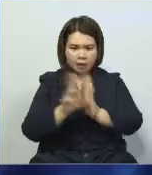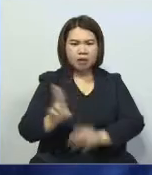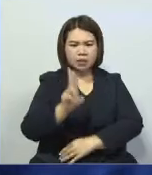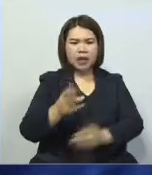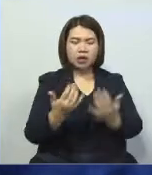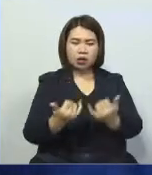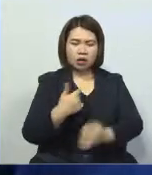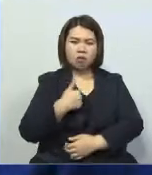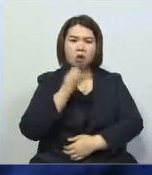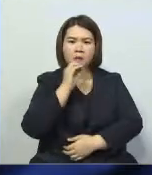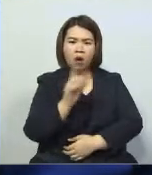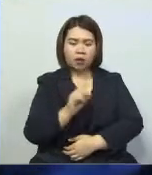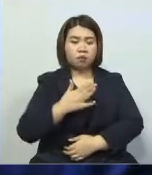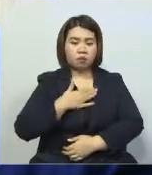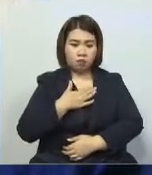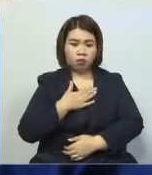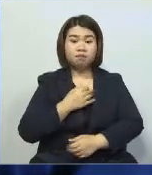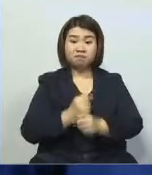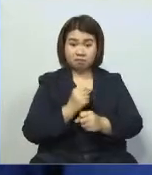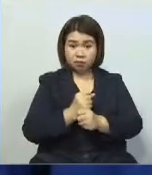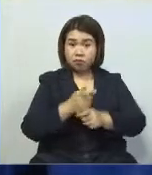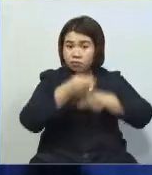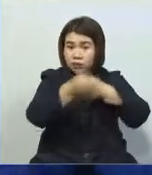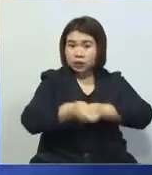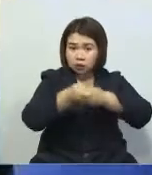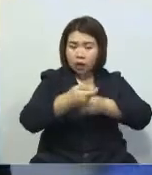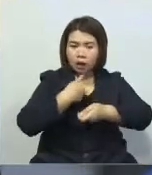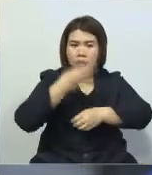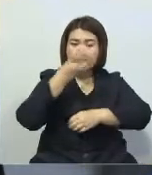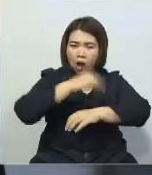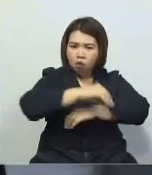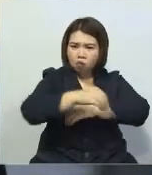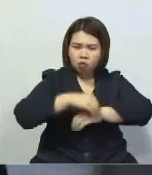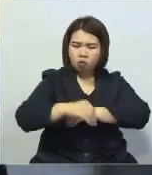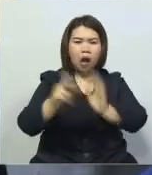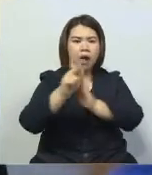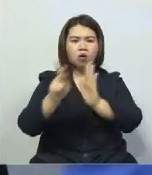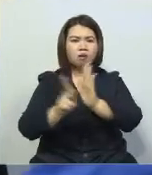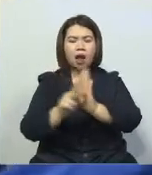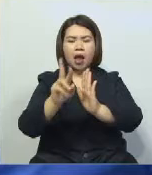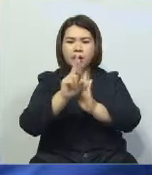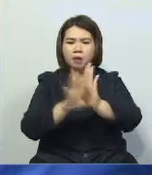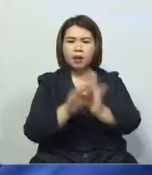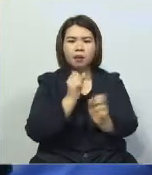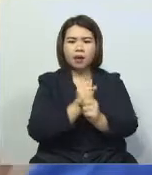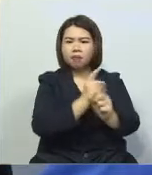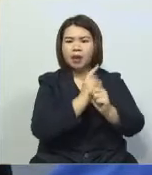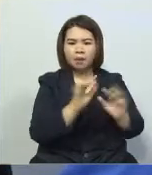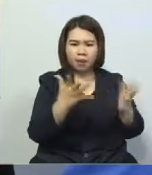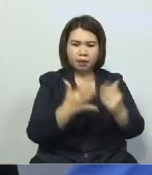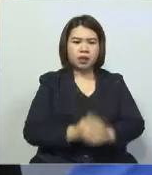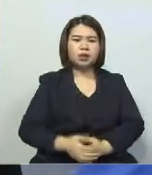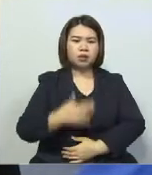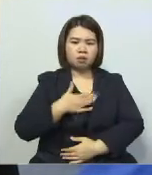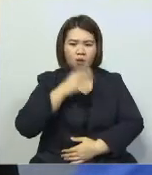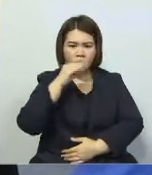าทุกวันเนี่ยผมก็ไม่ว่าตัวเองในฐานะที่ผมเป็นชาวนาเพราะพวกเราเนี่ยไม่มีระเบียบการทำนาอย่างที่ท่านพูดว่าผมเคยพูดมาต